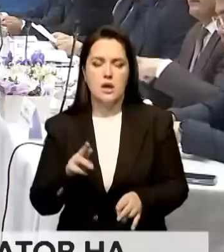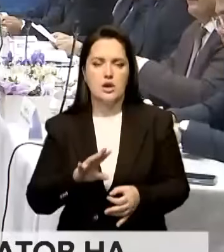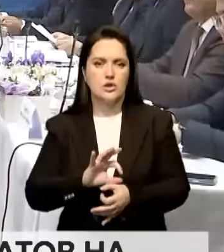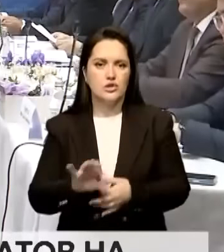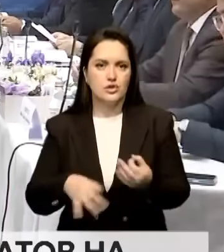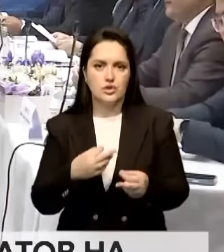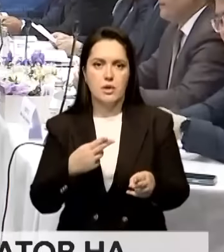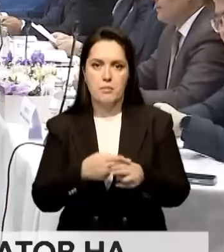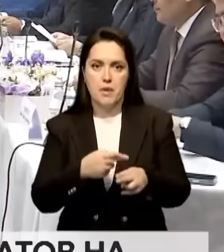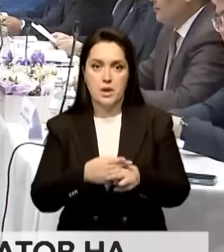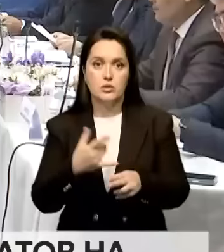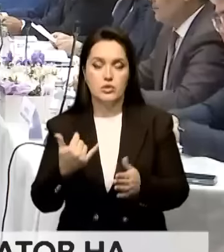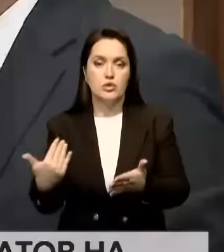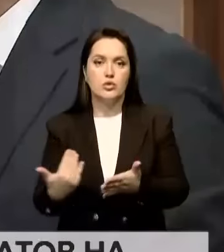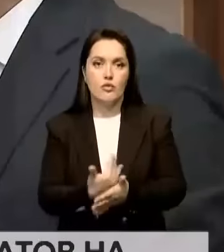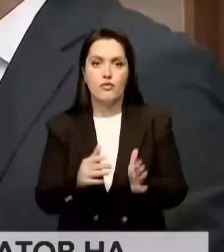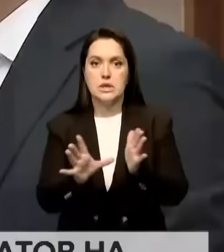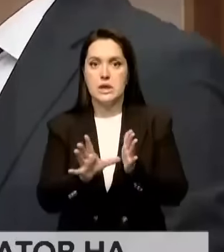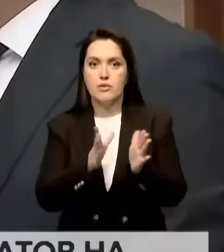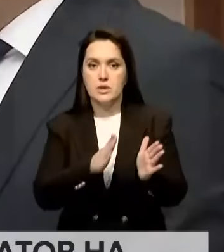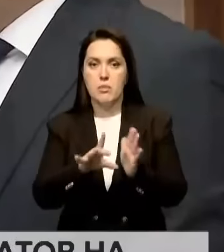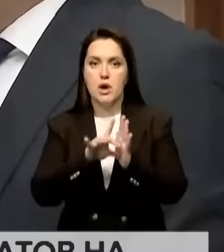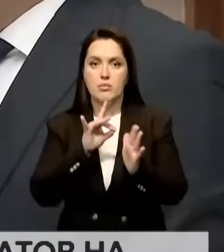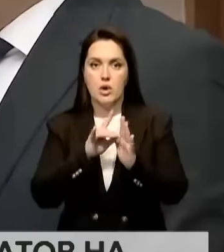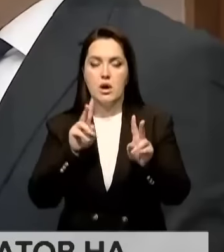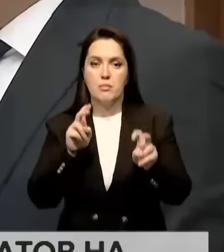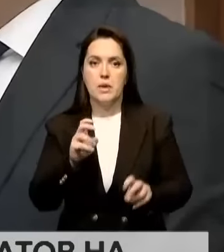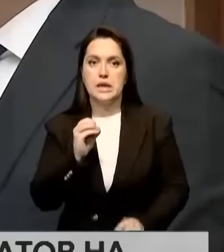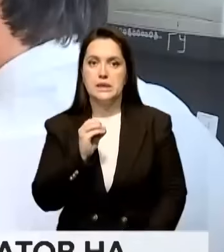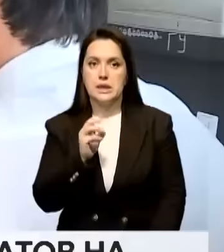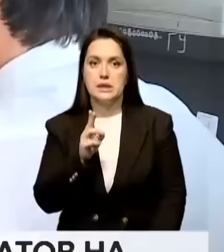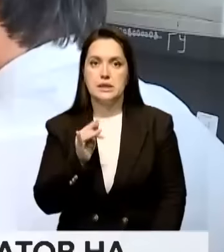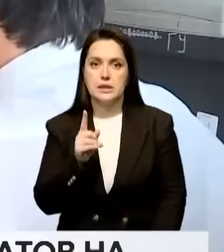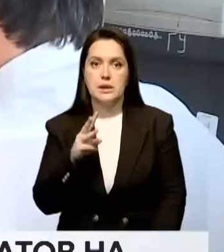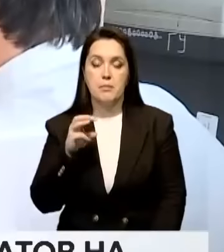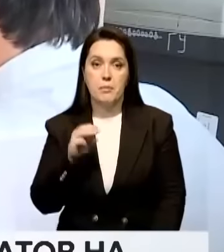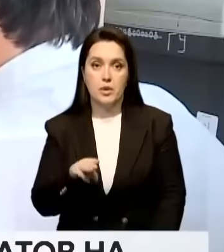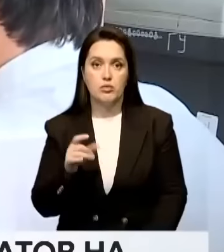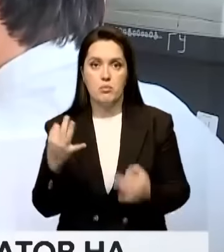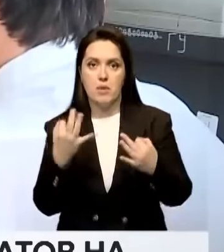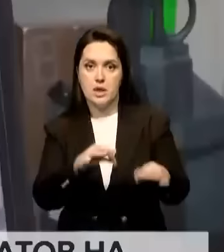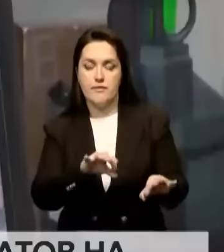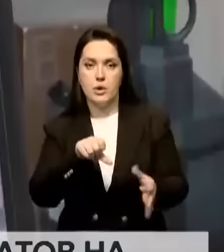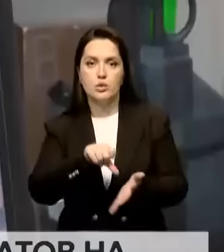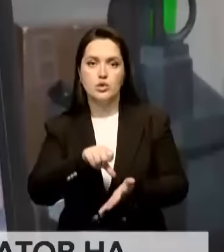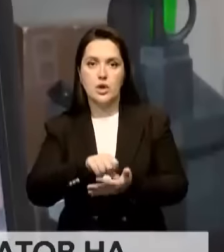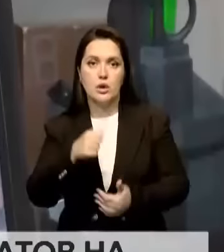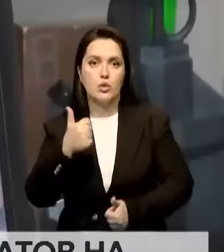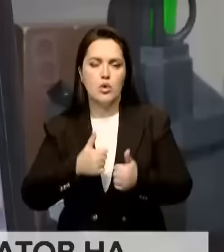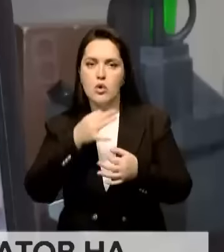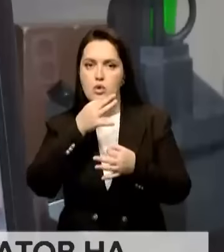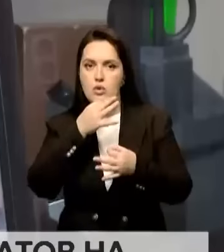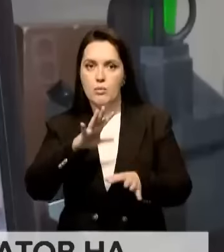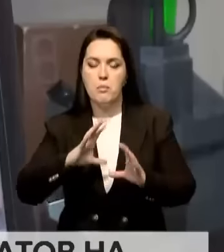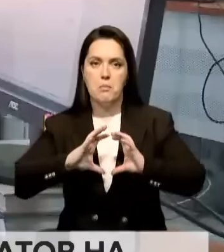Для устранения лишних барьеров запустили новую цифровую систему отбора ЕКЗМЕТ, которая позволяет участвовать в конкурсе из любой точки